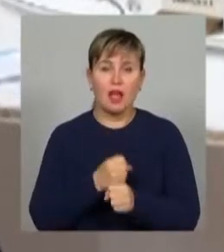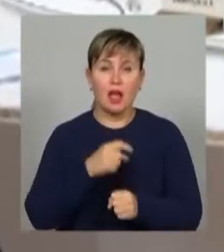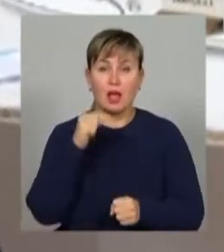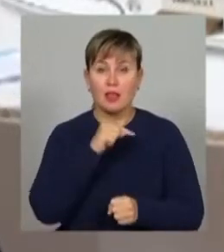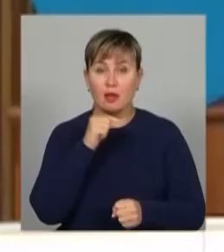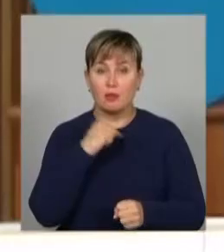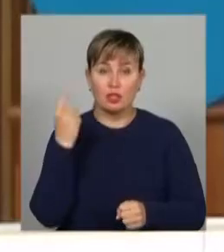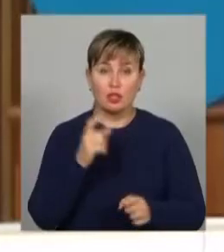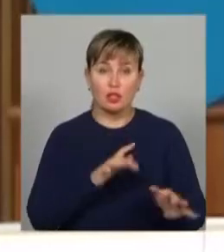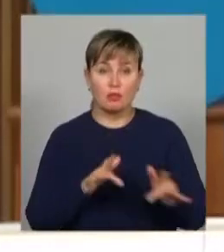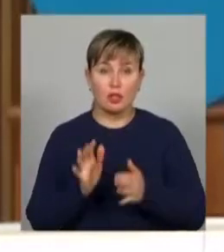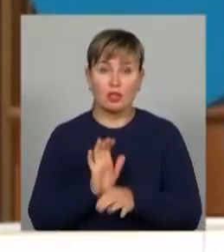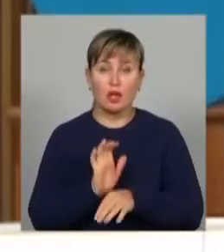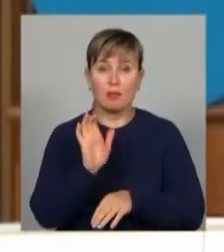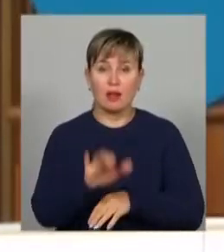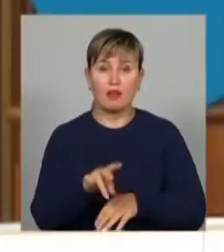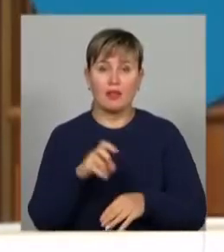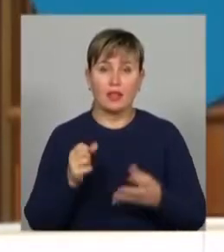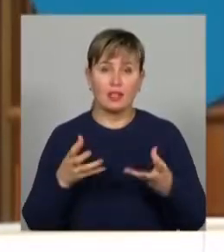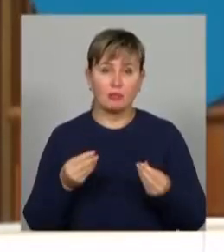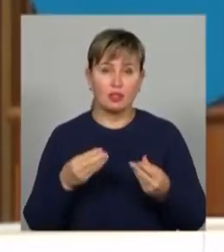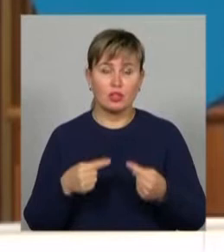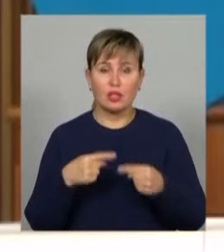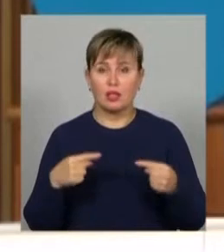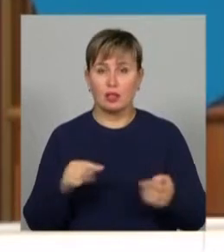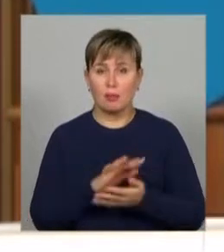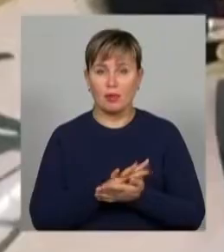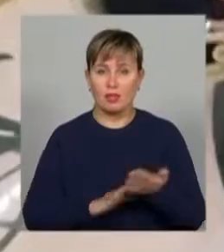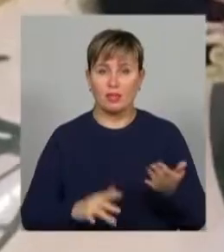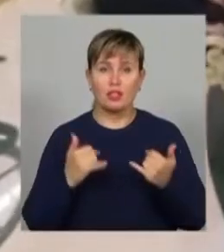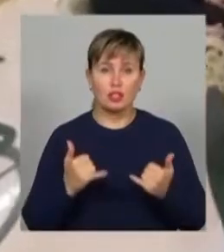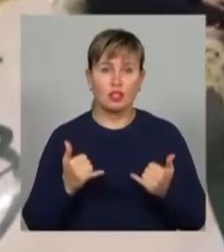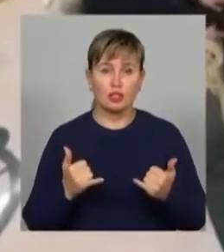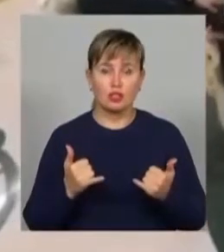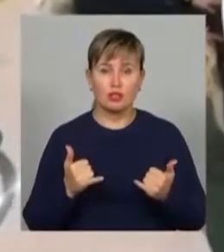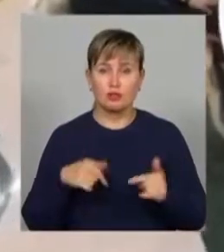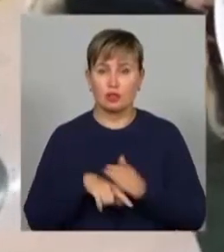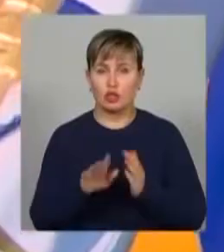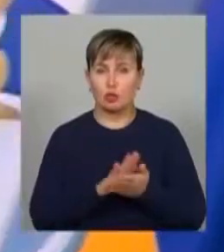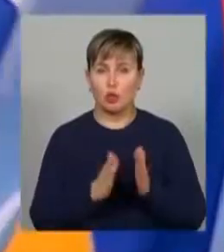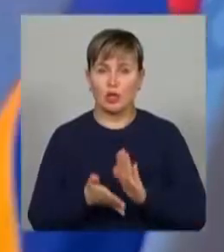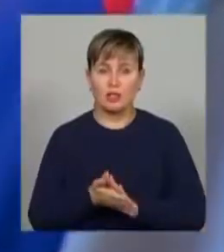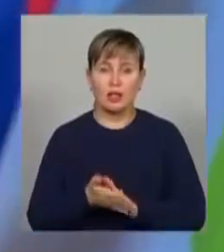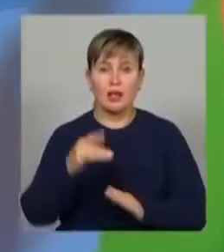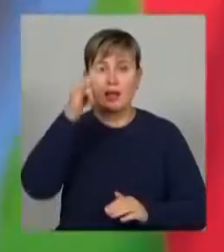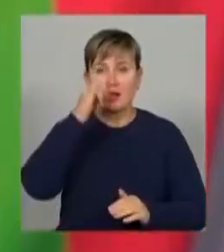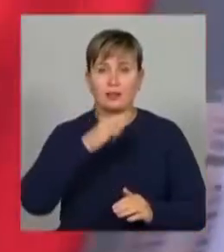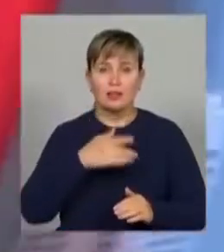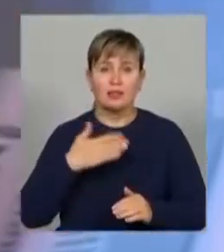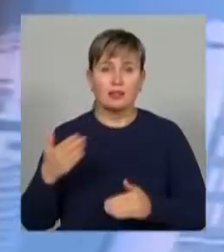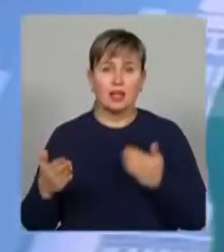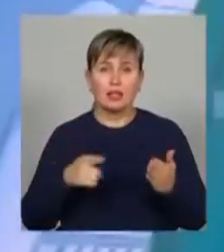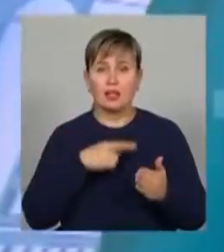мер, направленных на смягчение негативных последствий нынешней геополитической ситуации. Казахстанская сторона